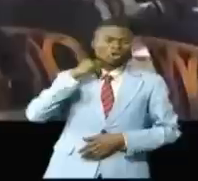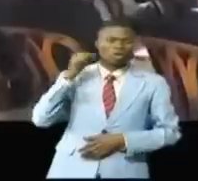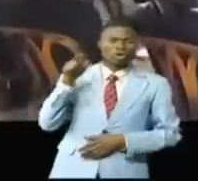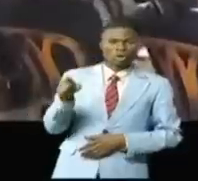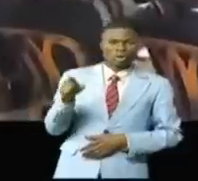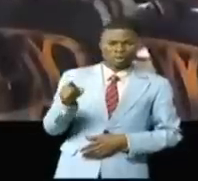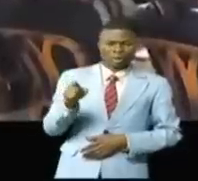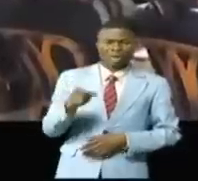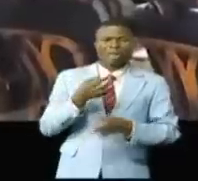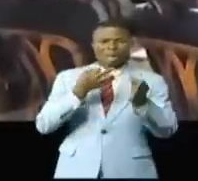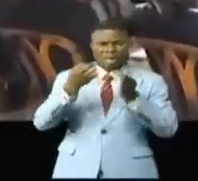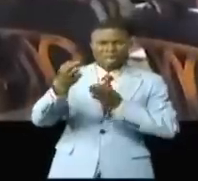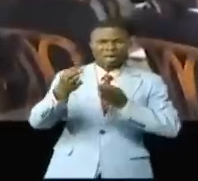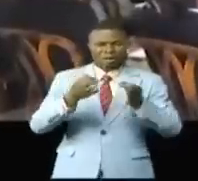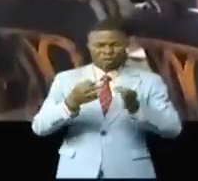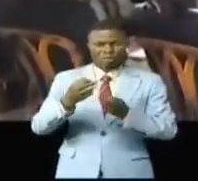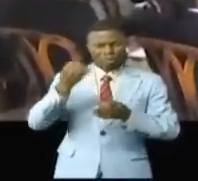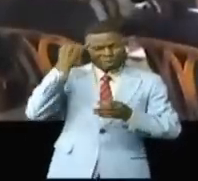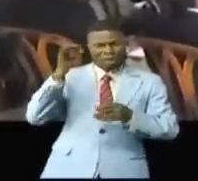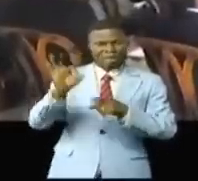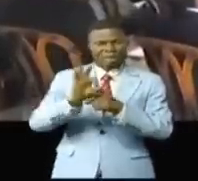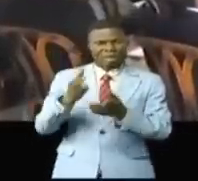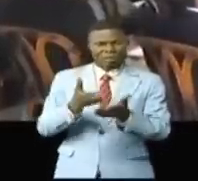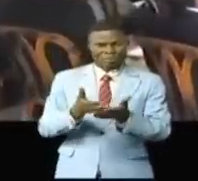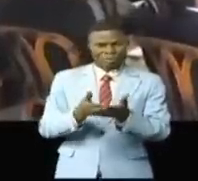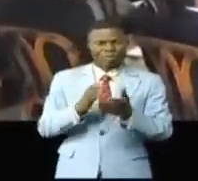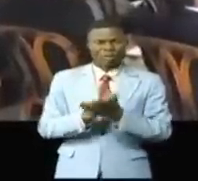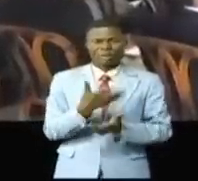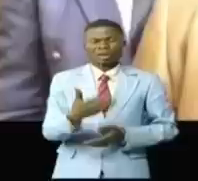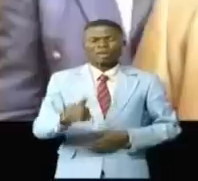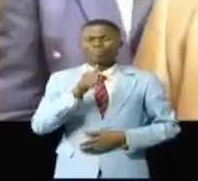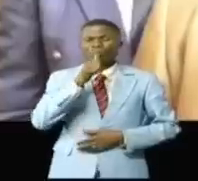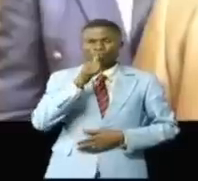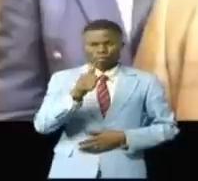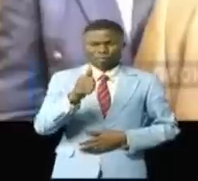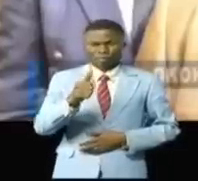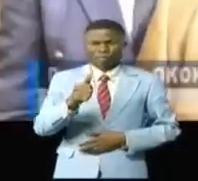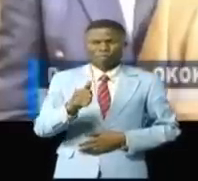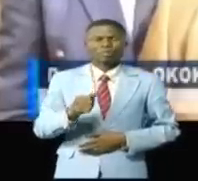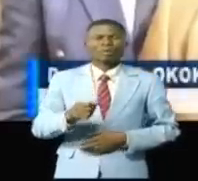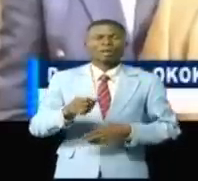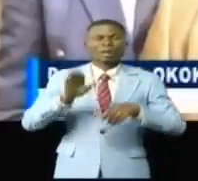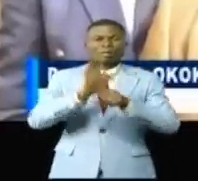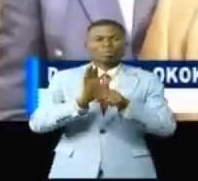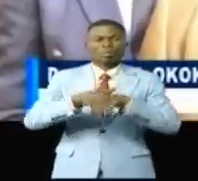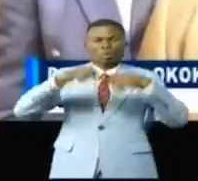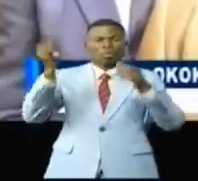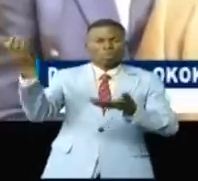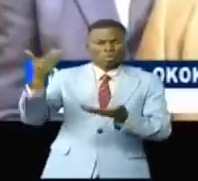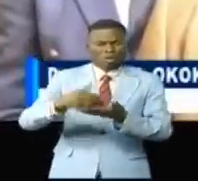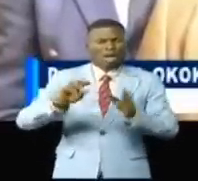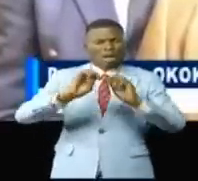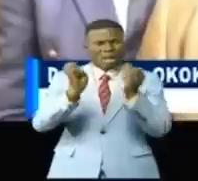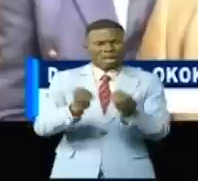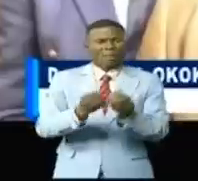Djamba, donne la quintessence de cet atelier. C'est une très bonne chose. Et je sais que ça va bien donner. Nous aurons une bonne équipe pour faire mieux